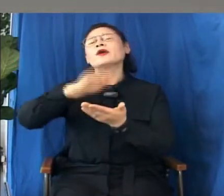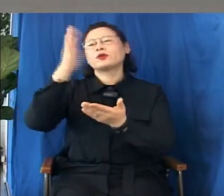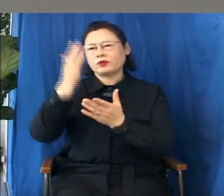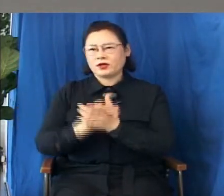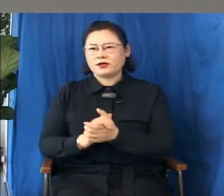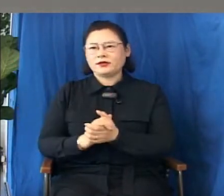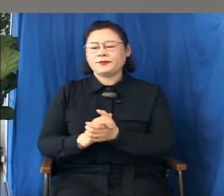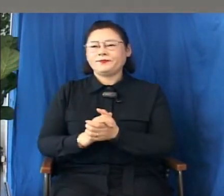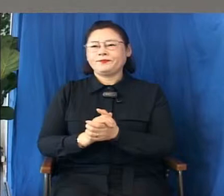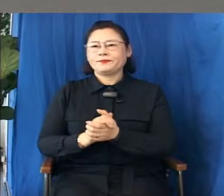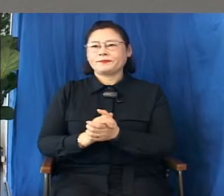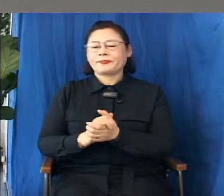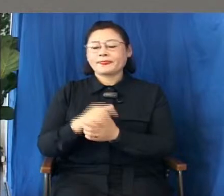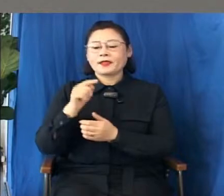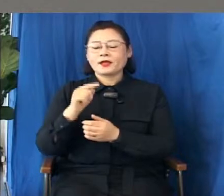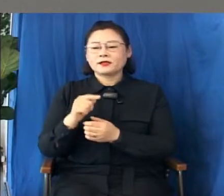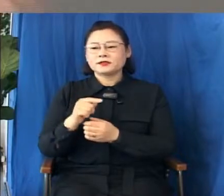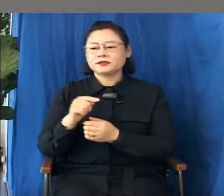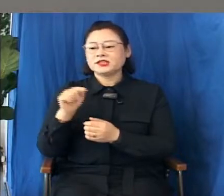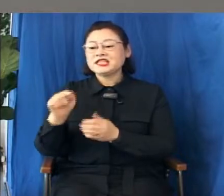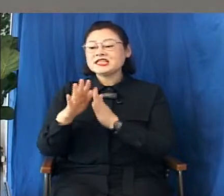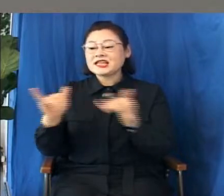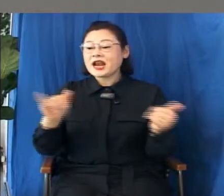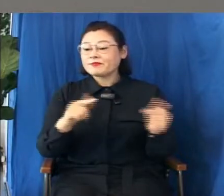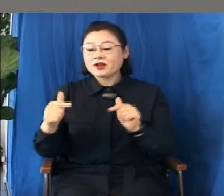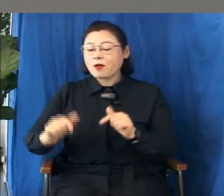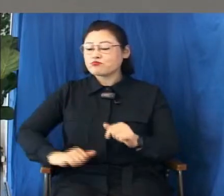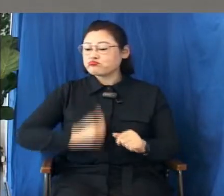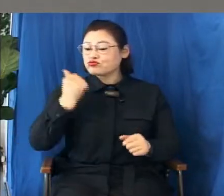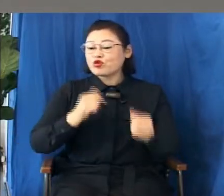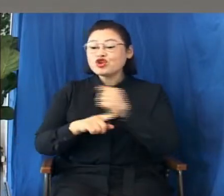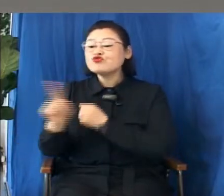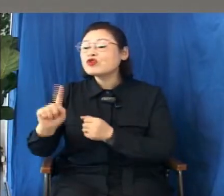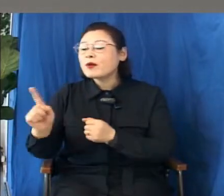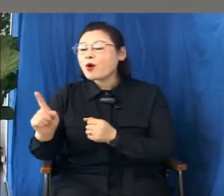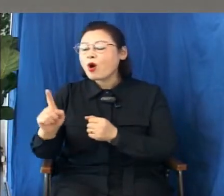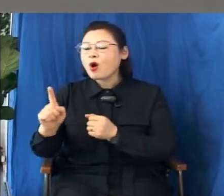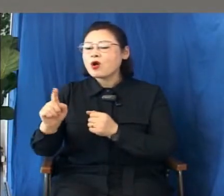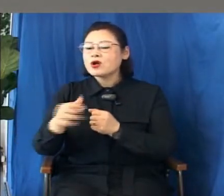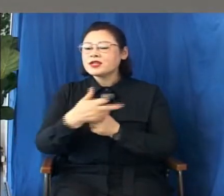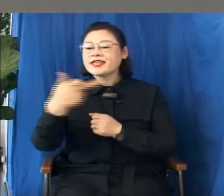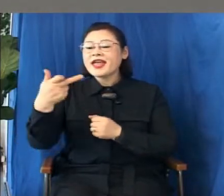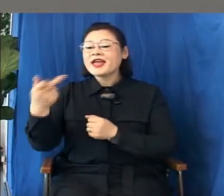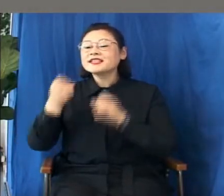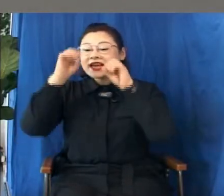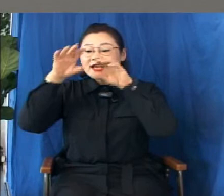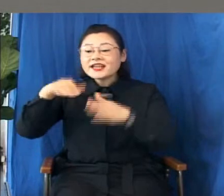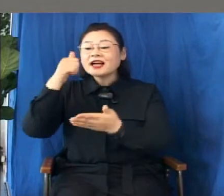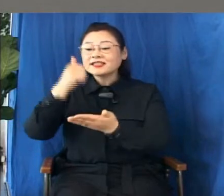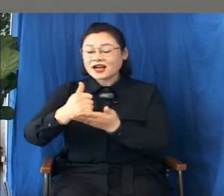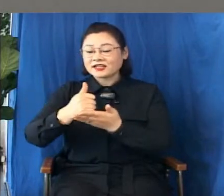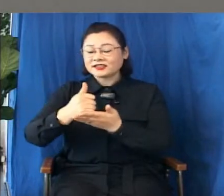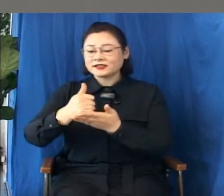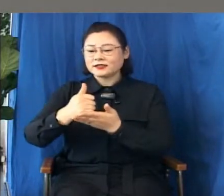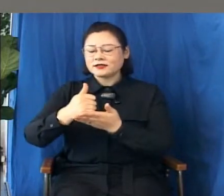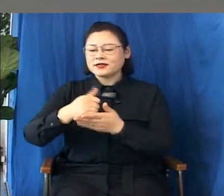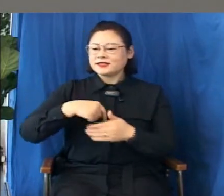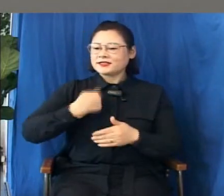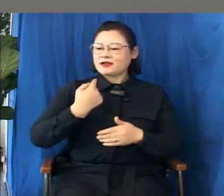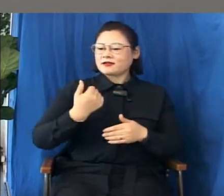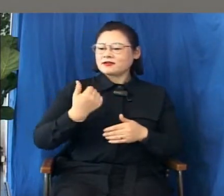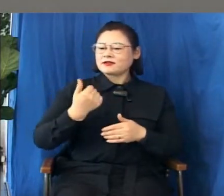이 사람들의 분노의 이유가 뭐예요? 자기를 따르던 사람들이 등을 돌린 거거든요. 그러니까 흥분한 거야.